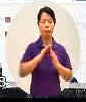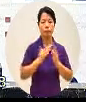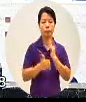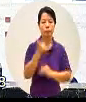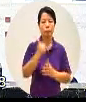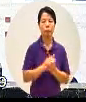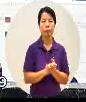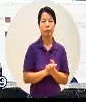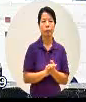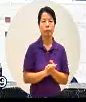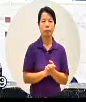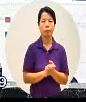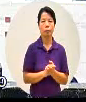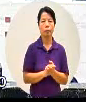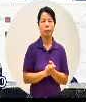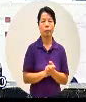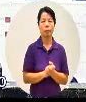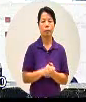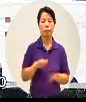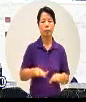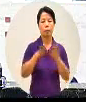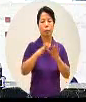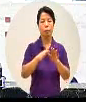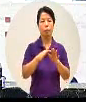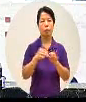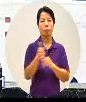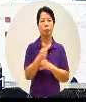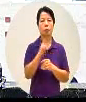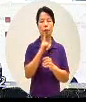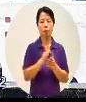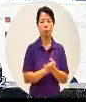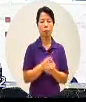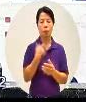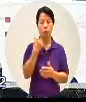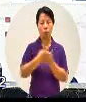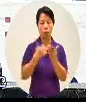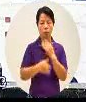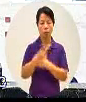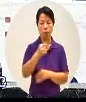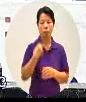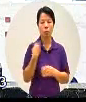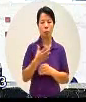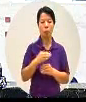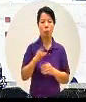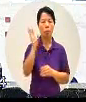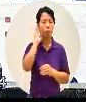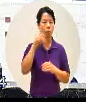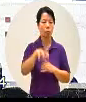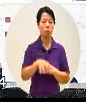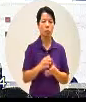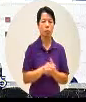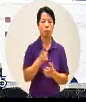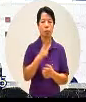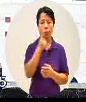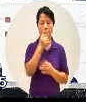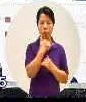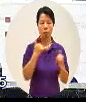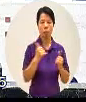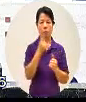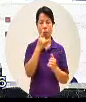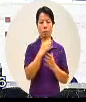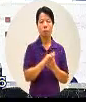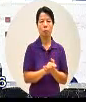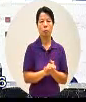大只虎啊，洪志坤。搁咧讲我三都新闻处，讲我是